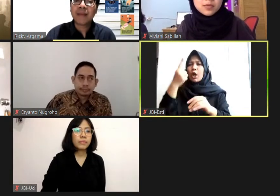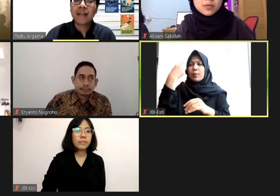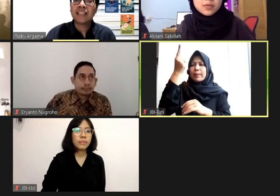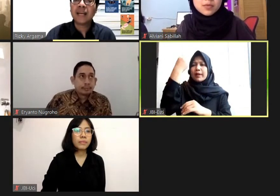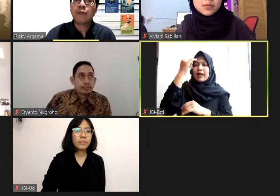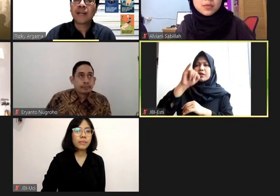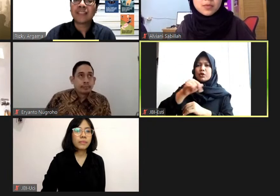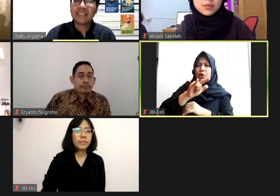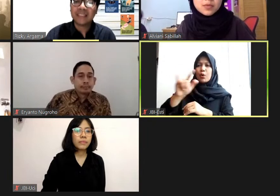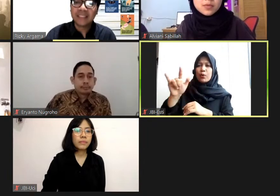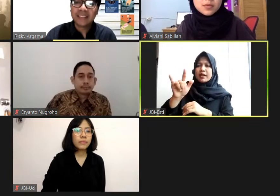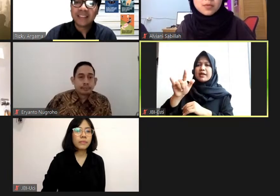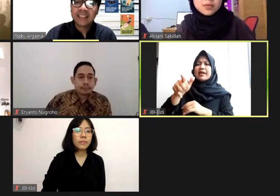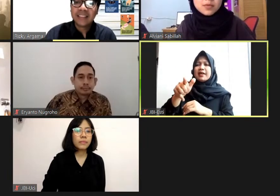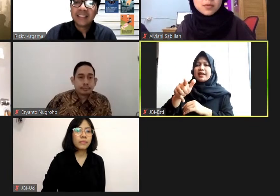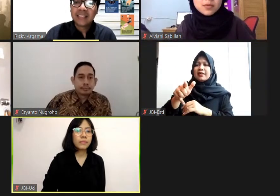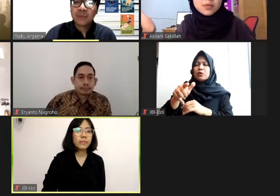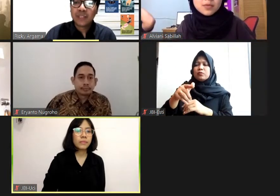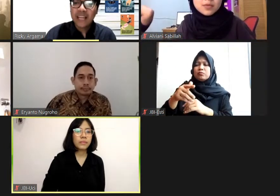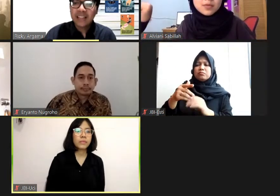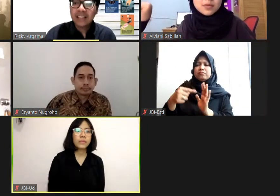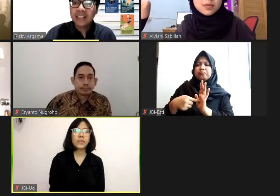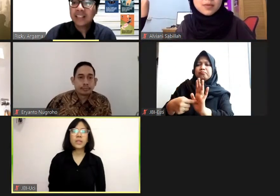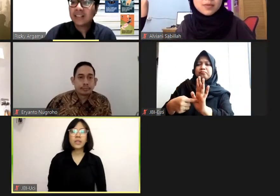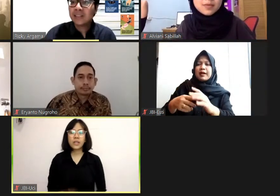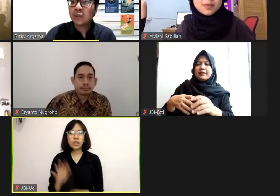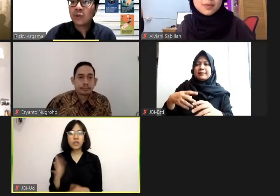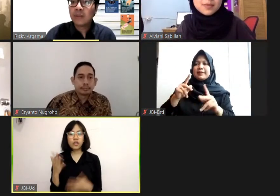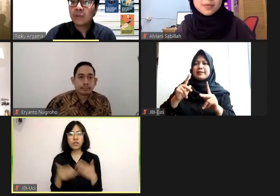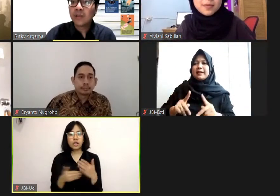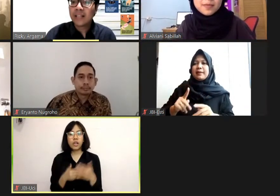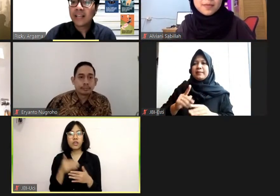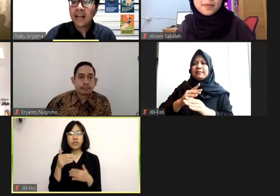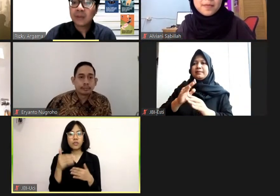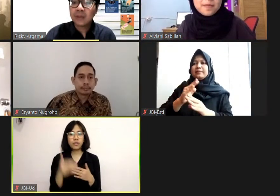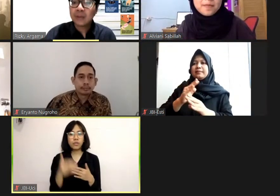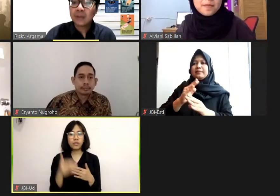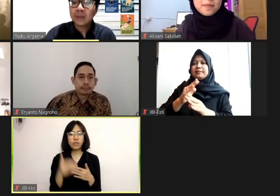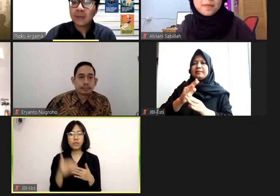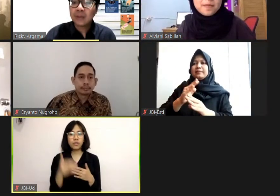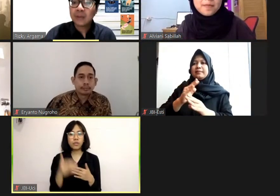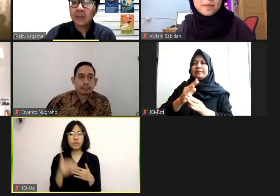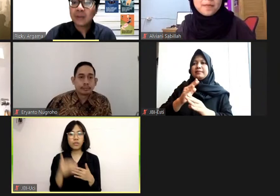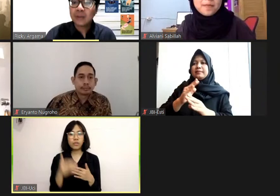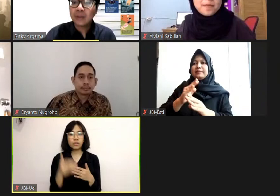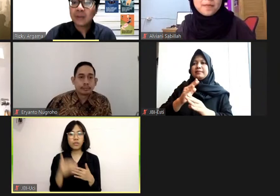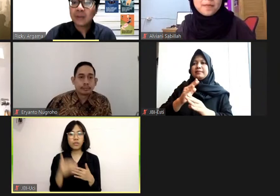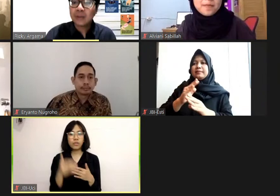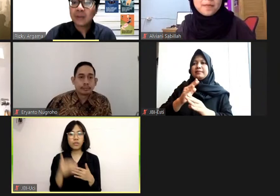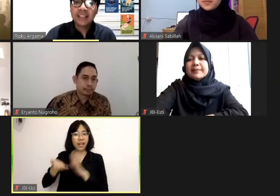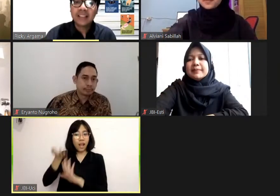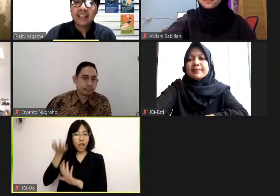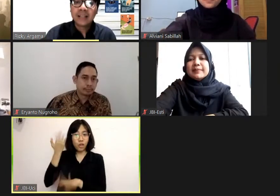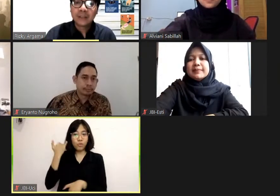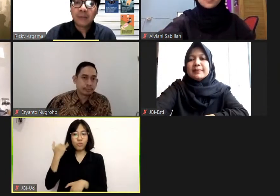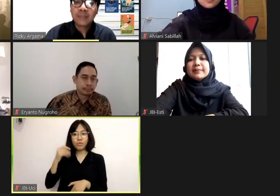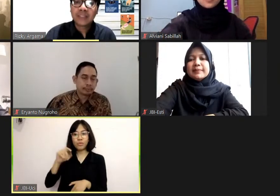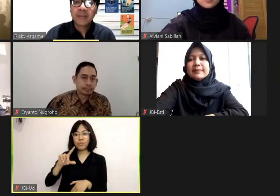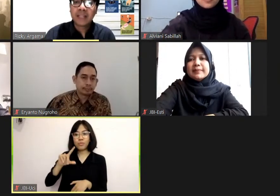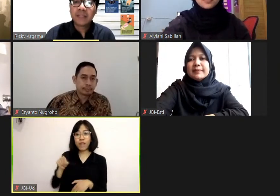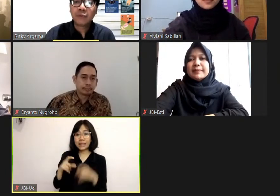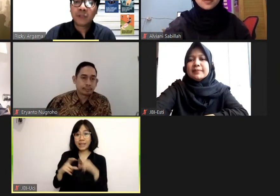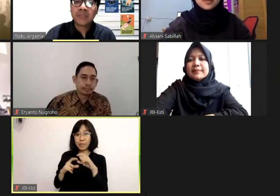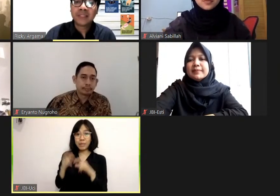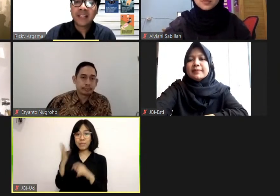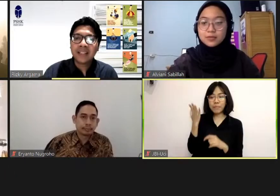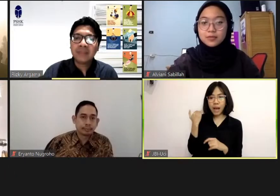sikap anti-demokrasi. Kemudian, 2 bulan yang lalu, bulan September tepatnya tahun ini, Tom bersama